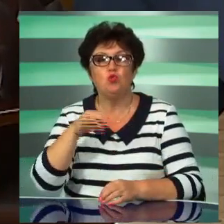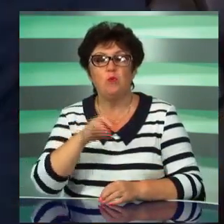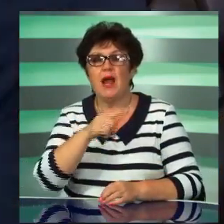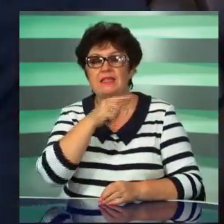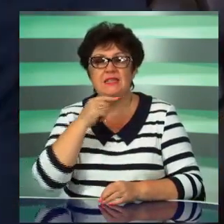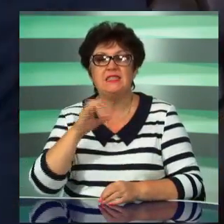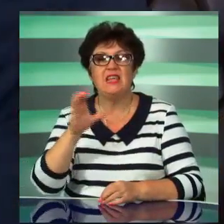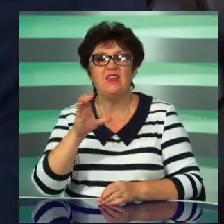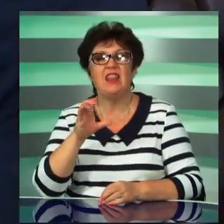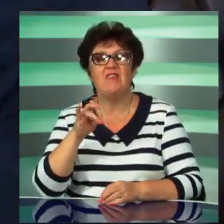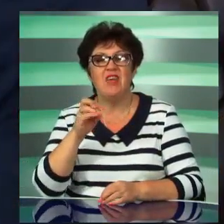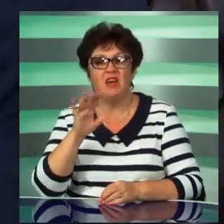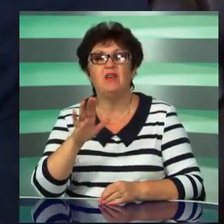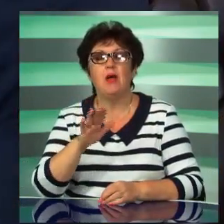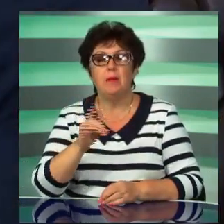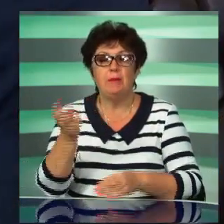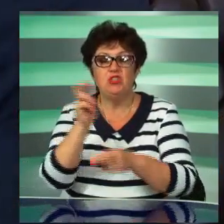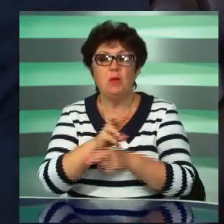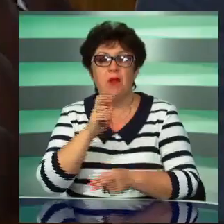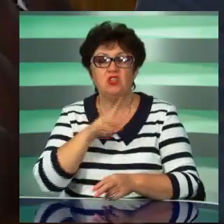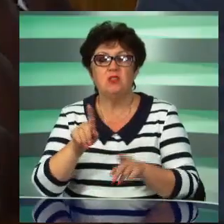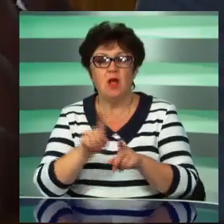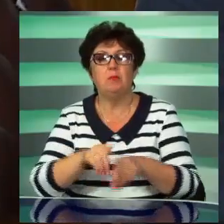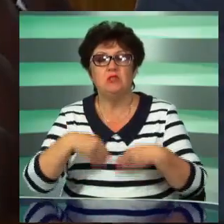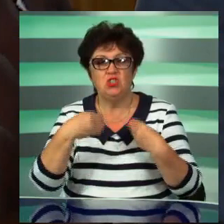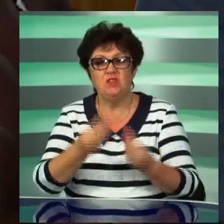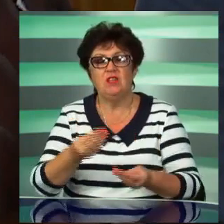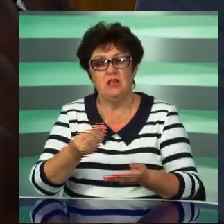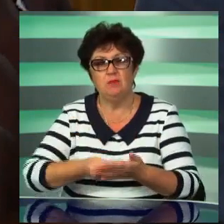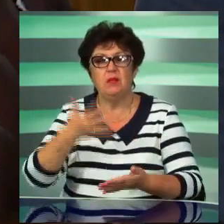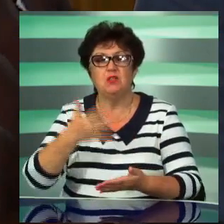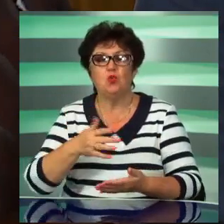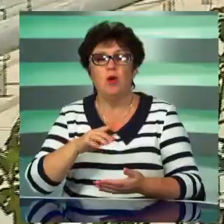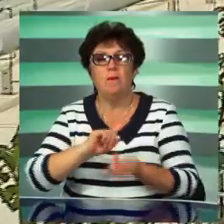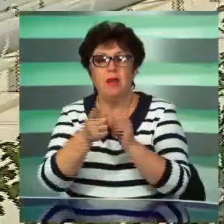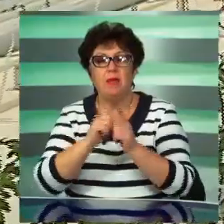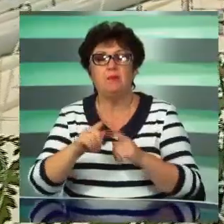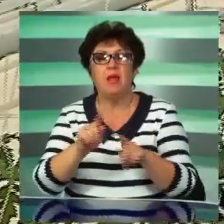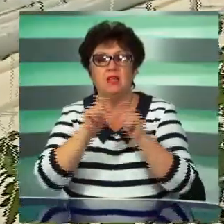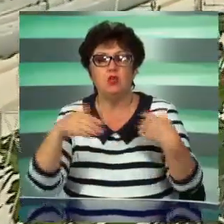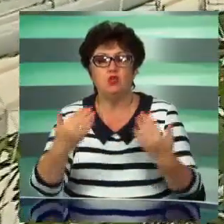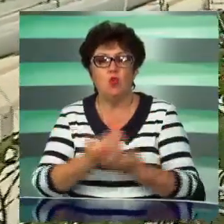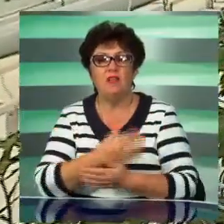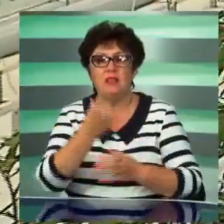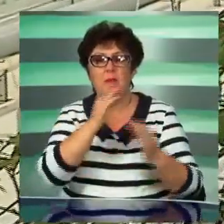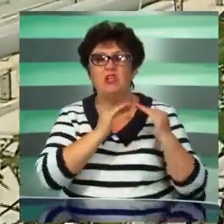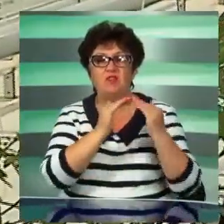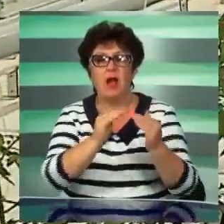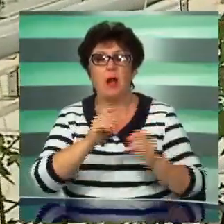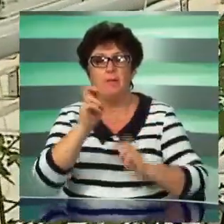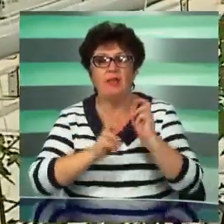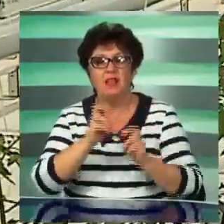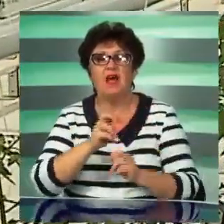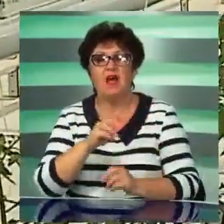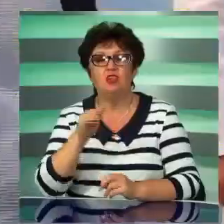России Сергей Неверов при посещении Брянщины также дал позитивную оценку переменам. На открытии нового современного тепличного комбината в